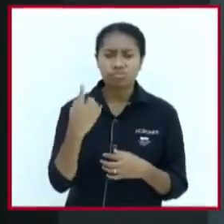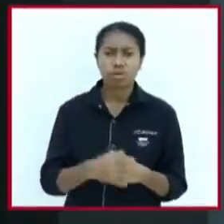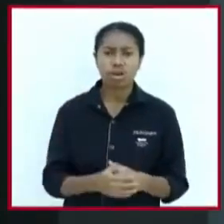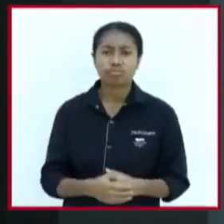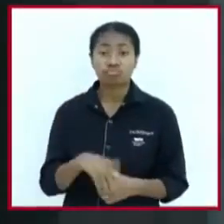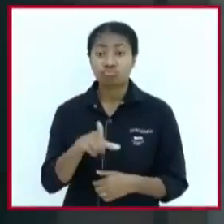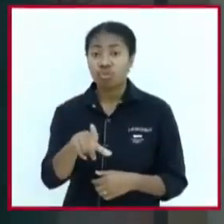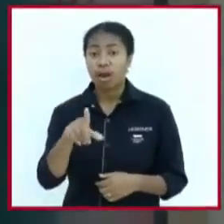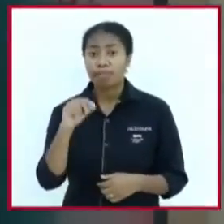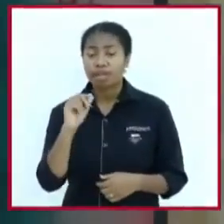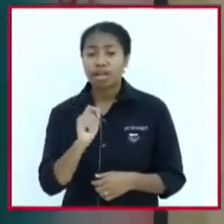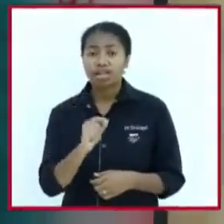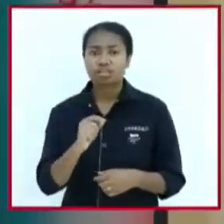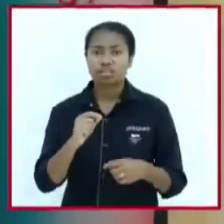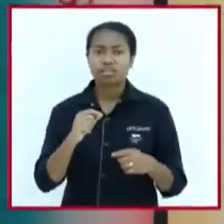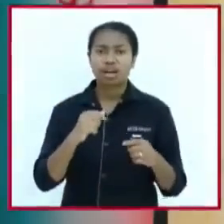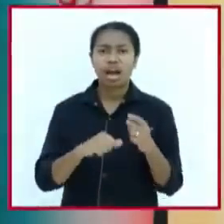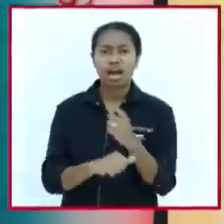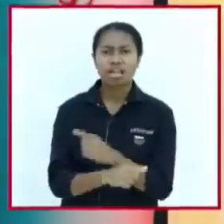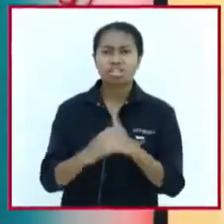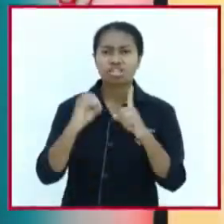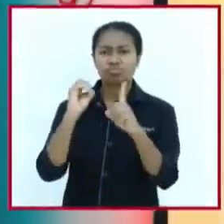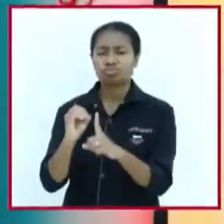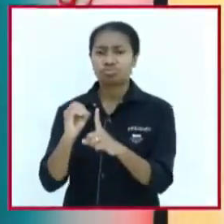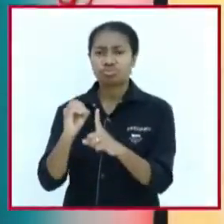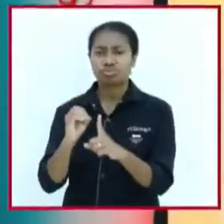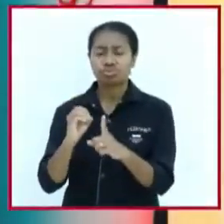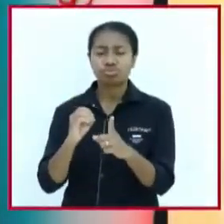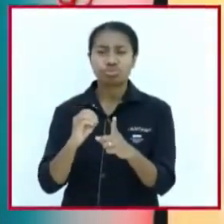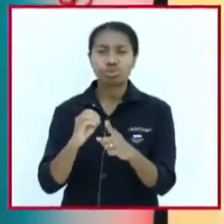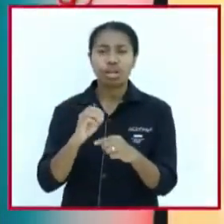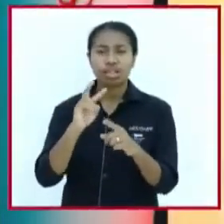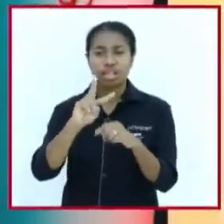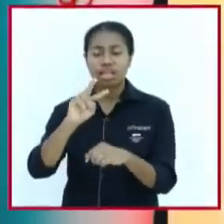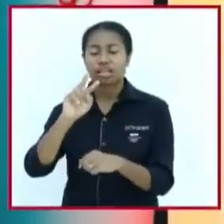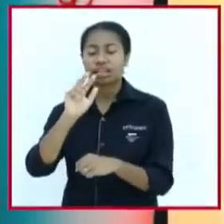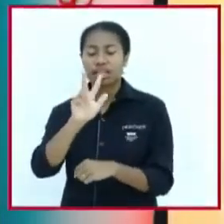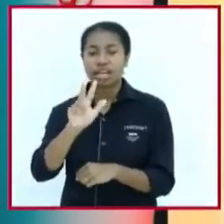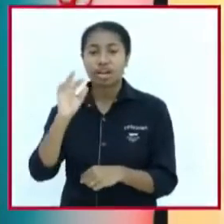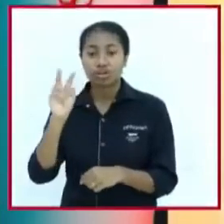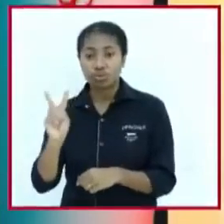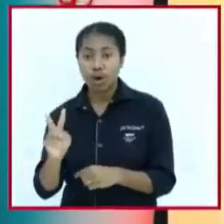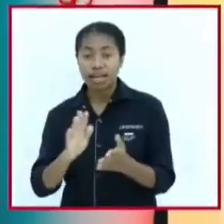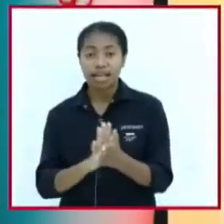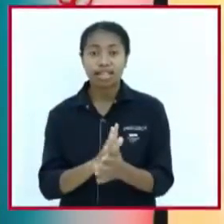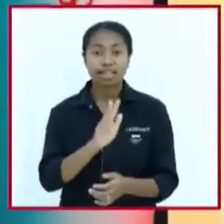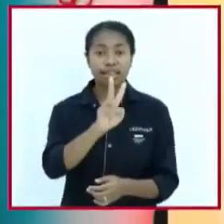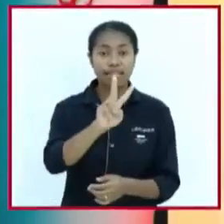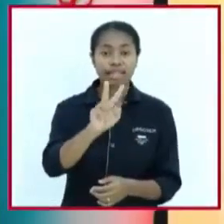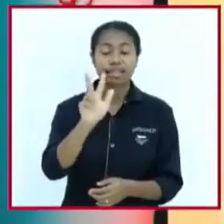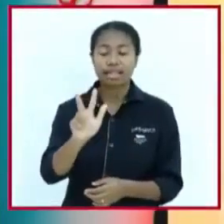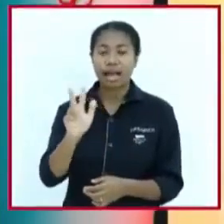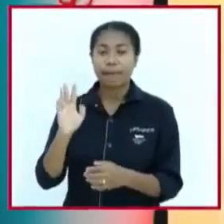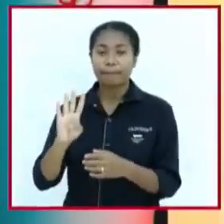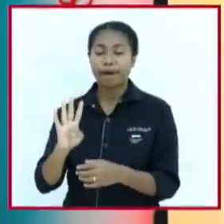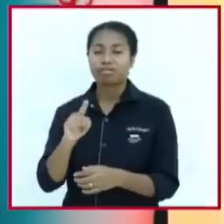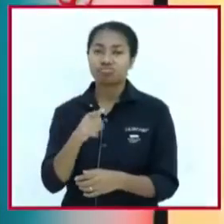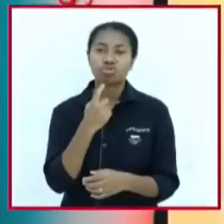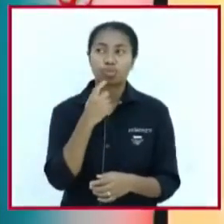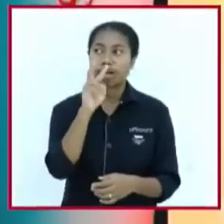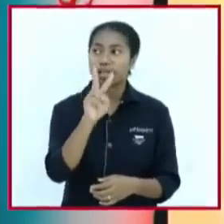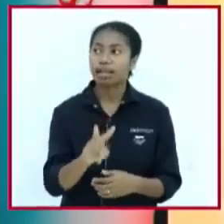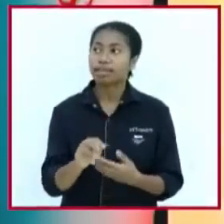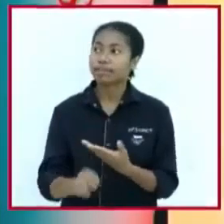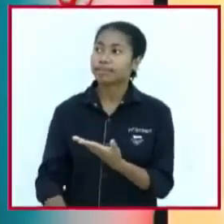3234 Ingatlah akan masa lalu sesudah kamu